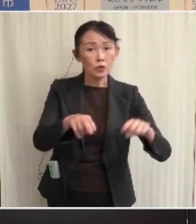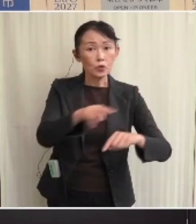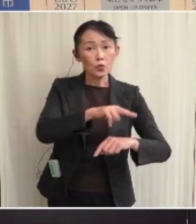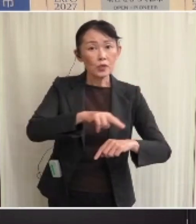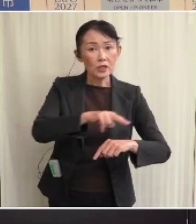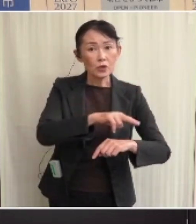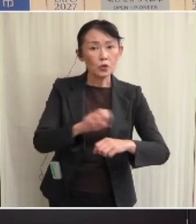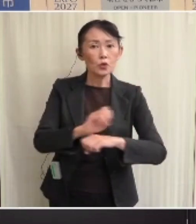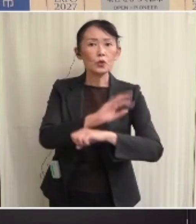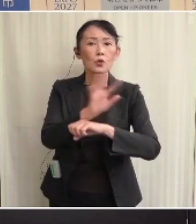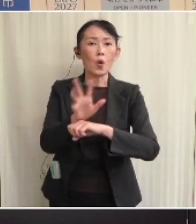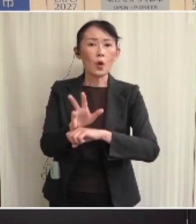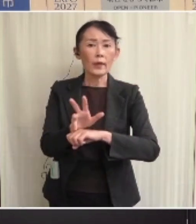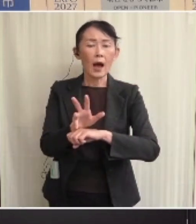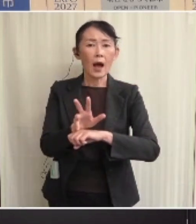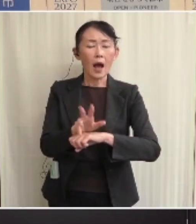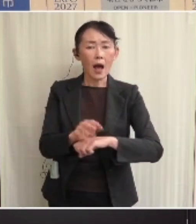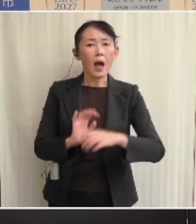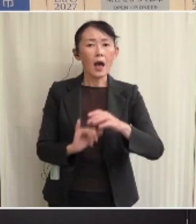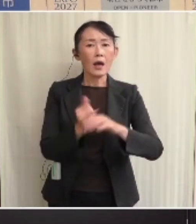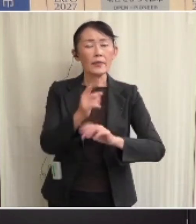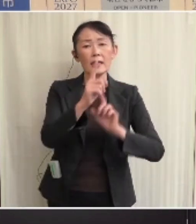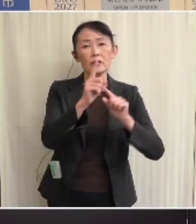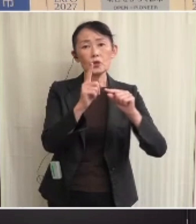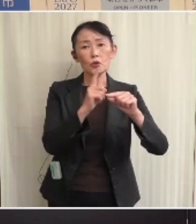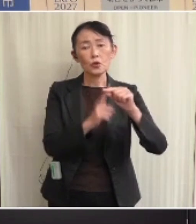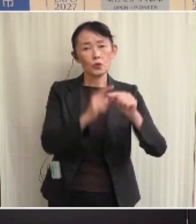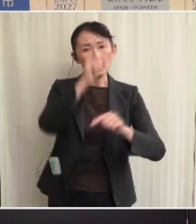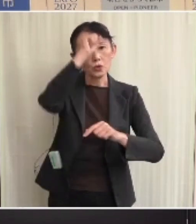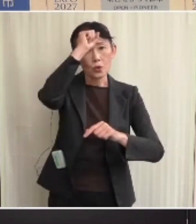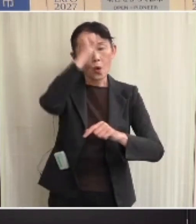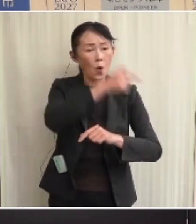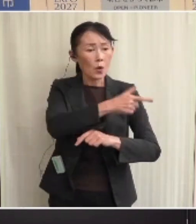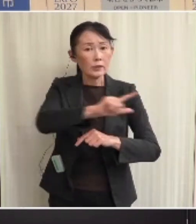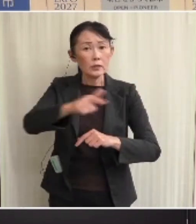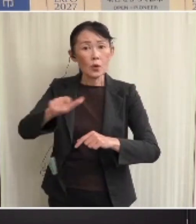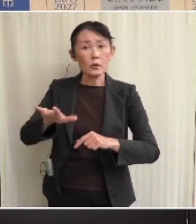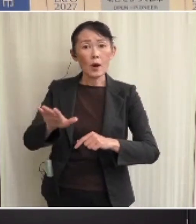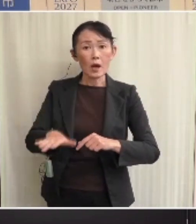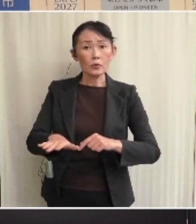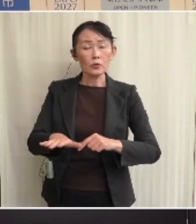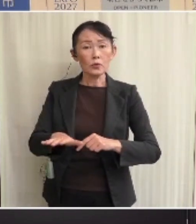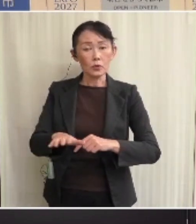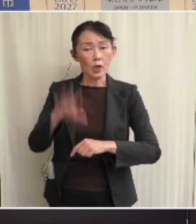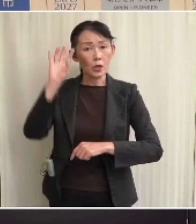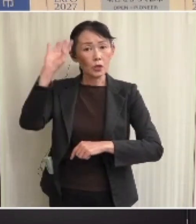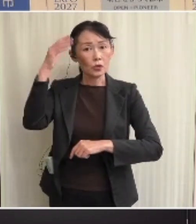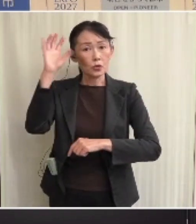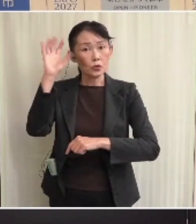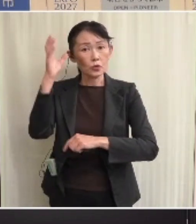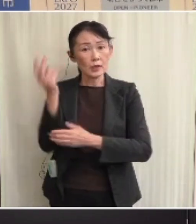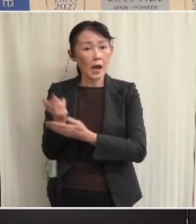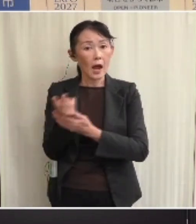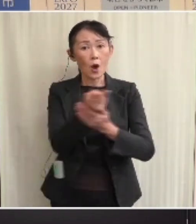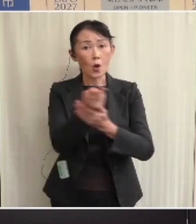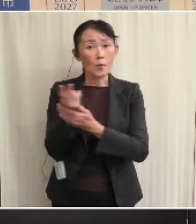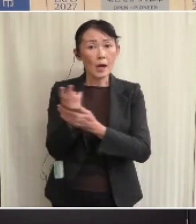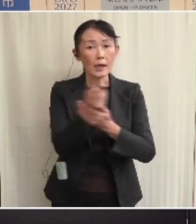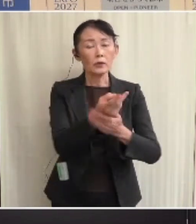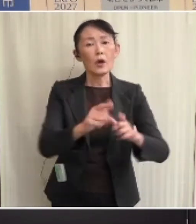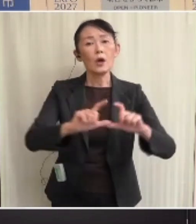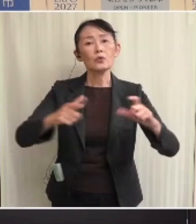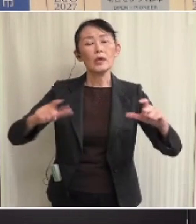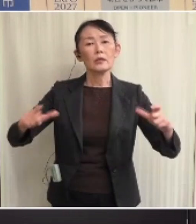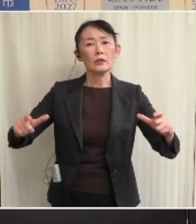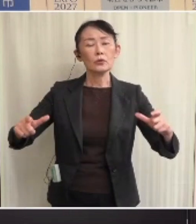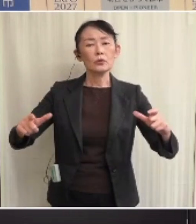等々でですね、さまざまな要因で救急出場件数が子どもも大人も多くなっているというのが現状かと